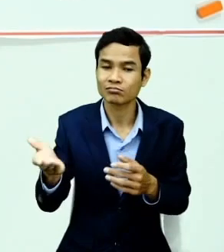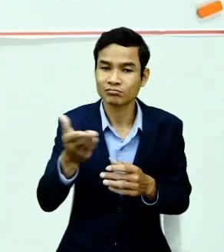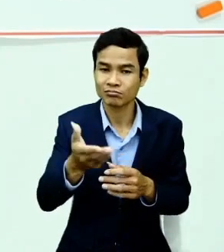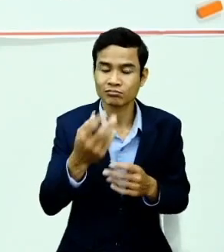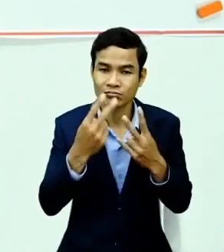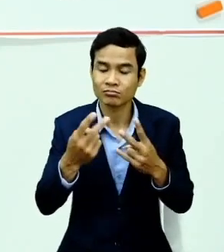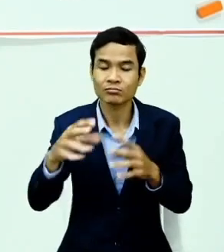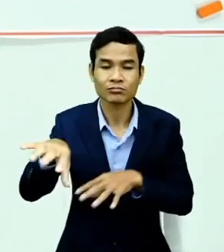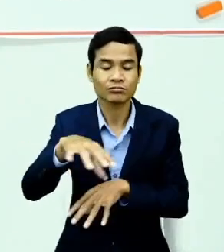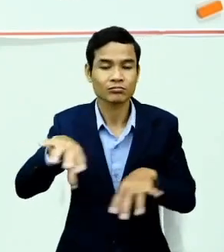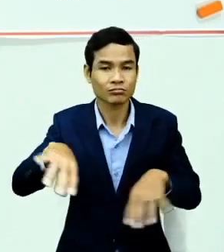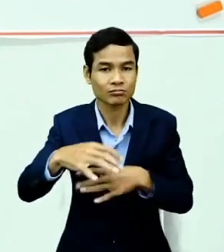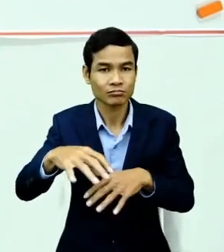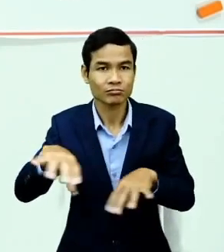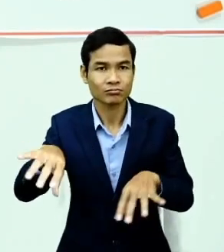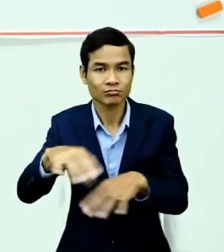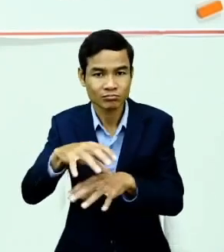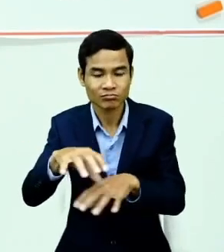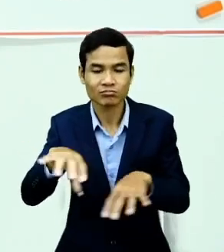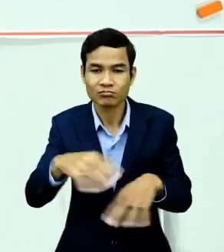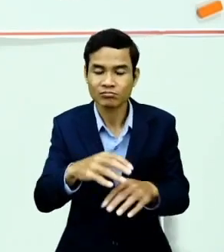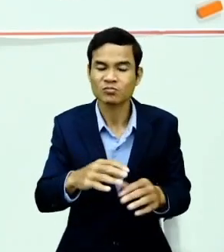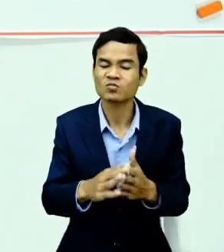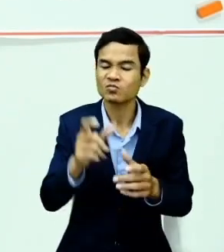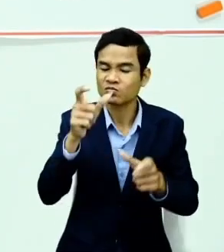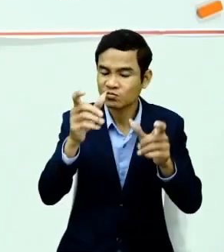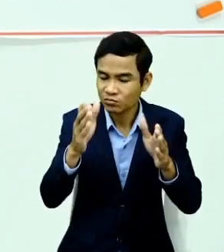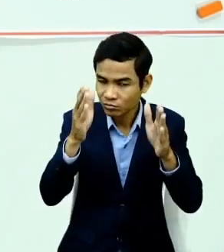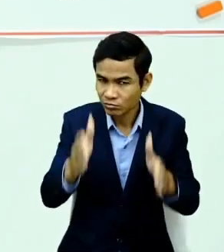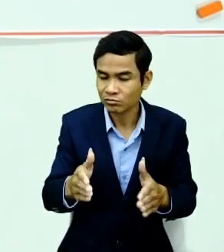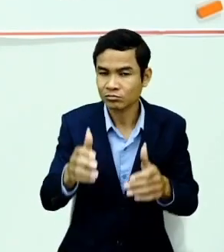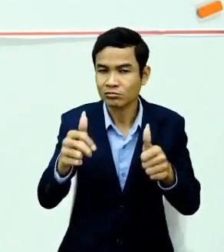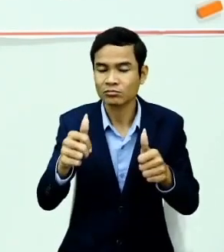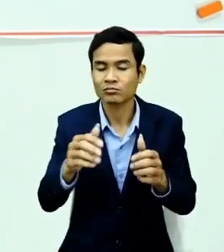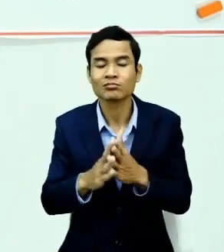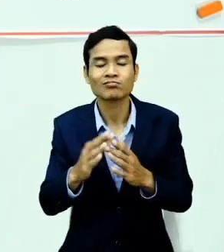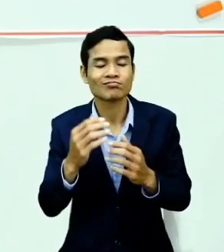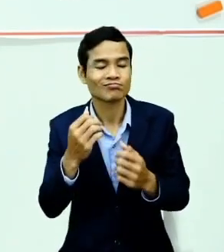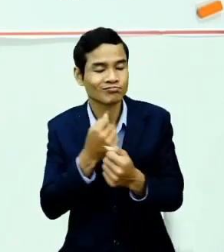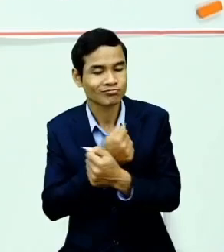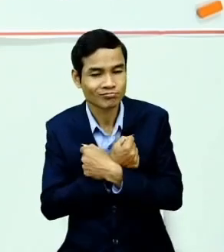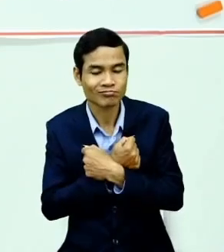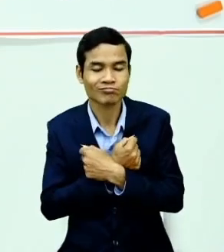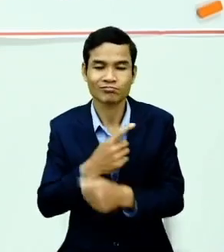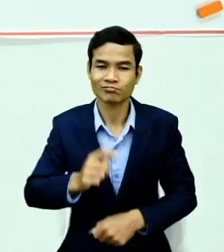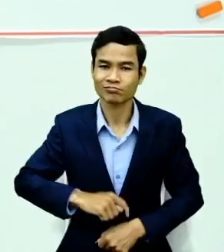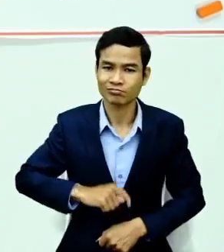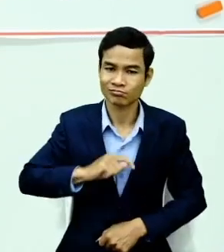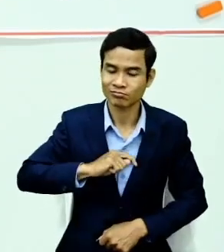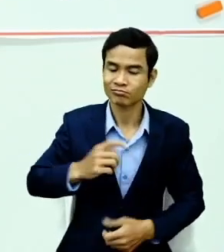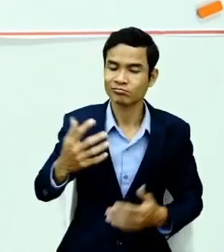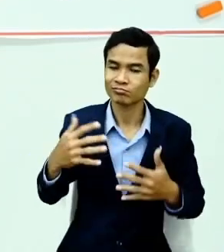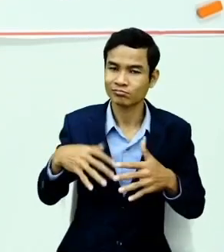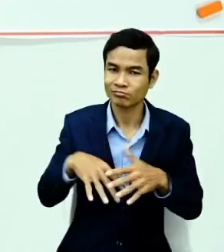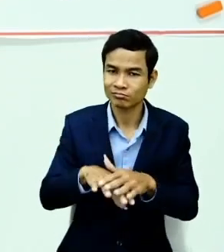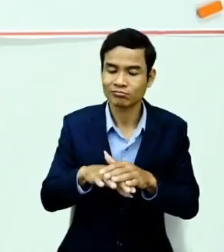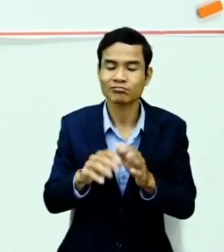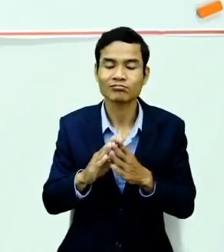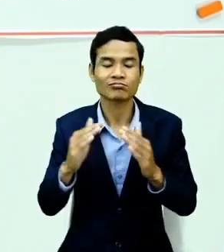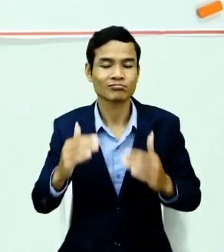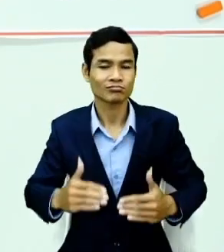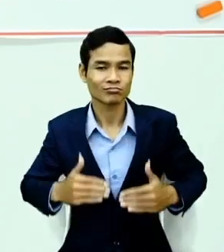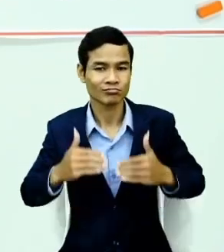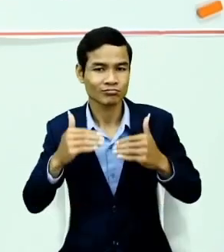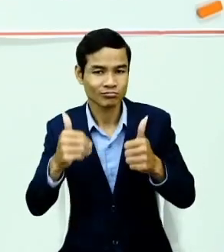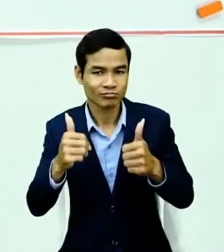cứ sắp tới chia mình nụ chá chia mình nụ lọ chà chết sẵn lành khá nê ru nơi chung mùi khá nê chà dàng miền sụp hẹp